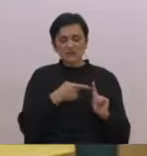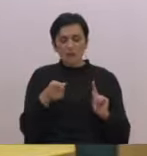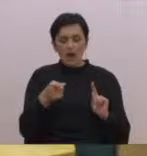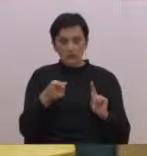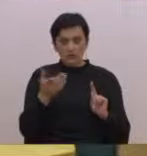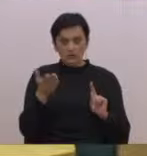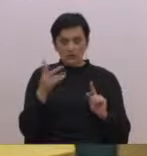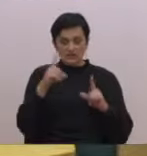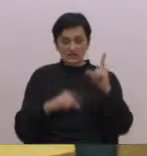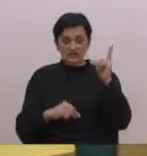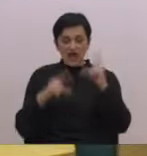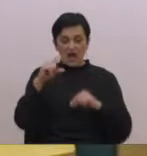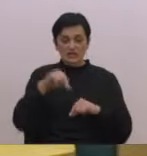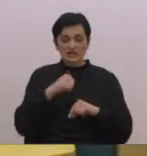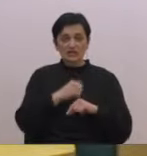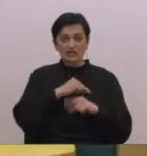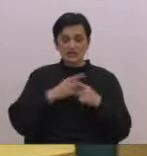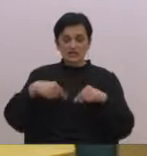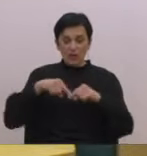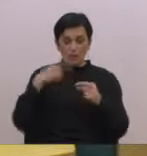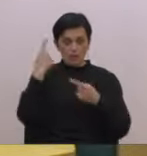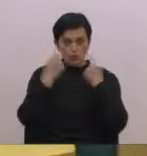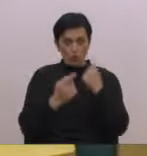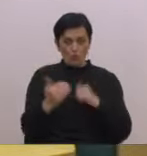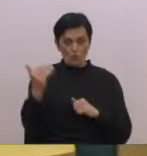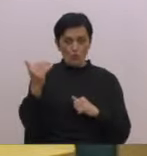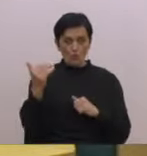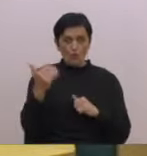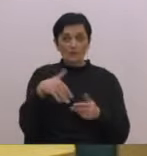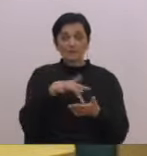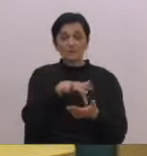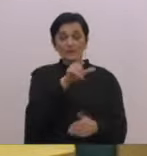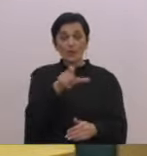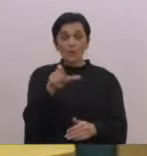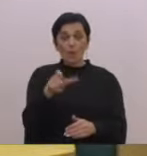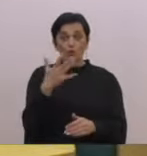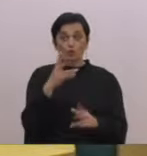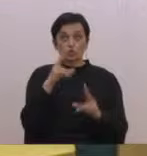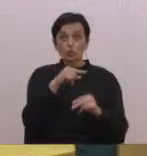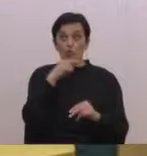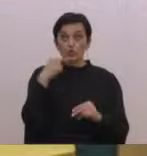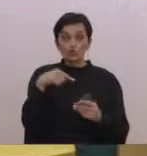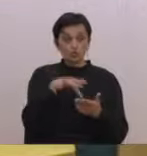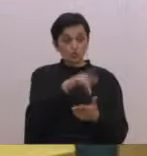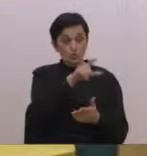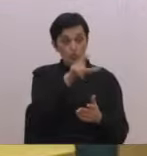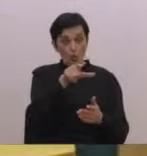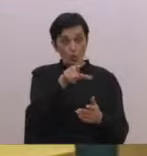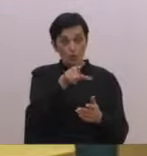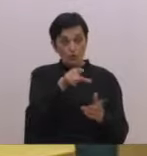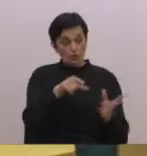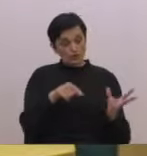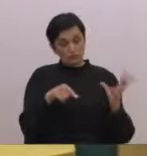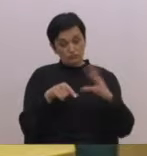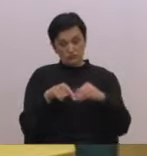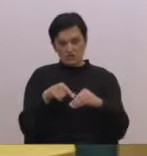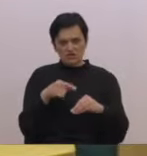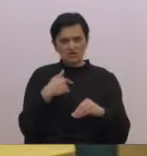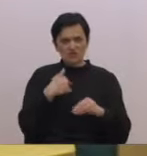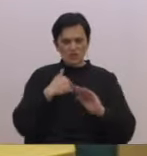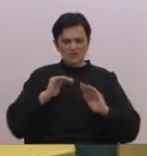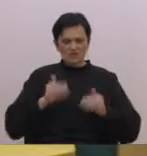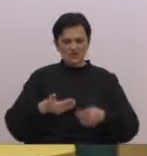am o statistică departamentul smonacemebia. Ho, eha, mosahleobași, tu ce-a gutit, rusetis mokhalakhebs, akrochamo uiden, dacă le vați adar de velie, ce-am